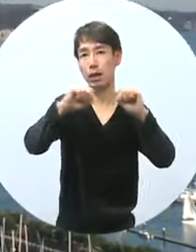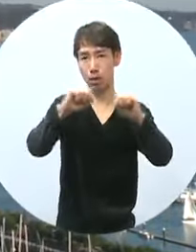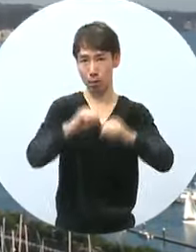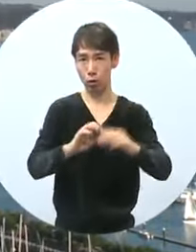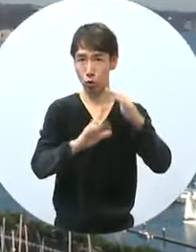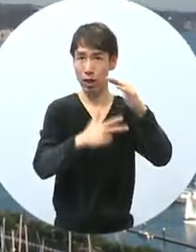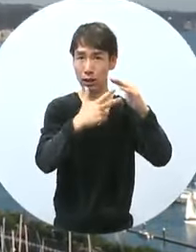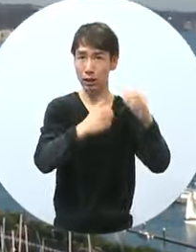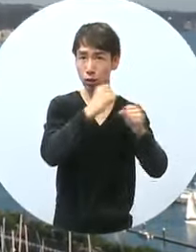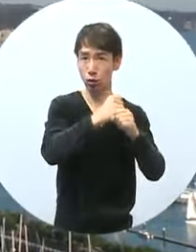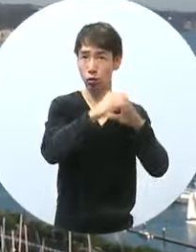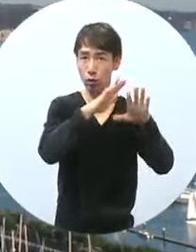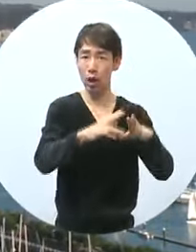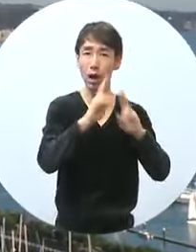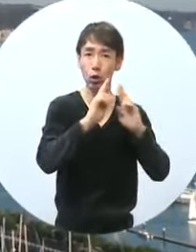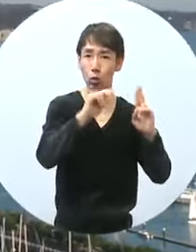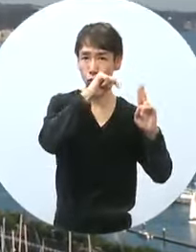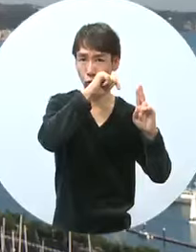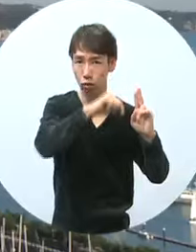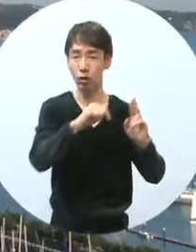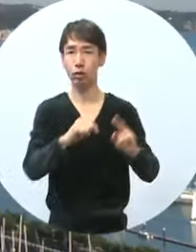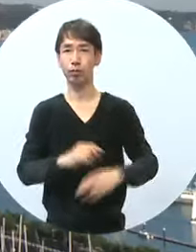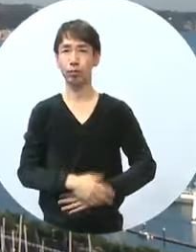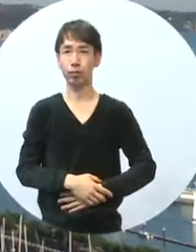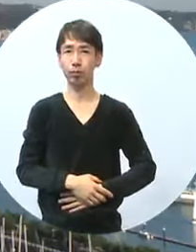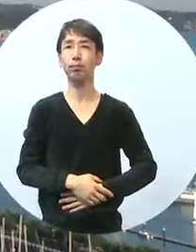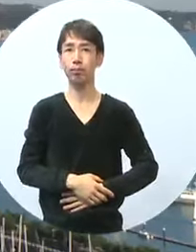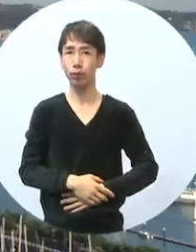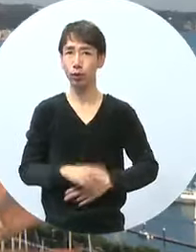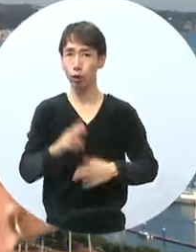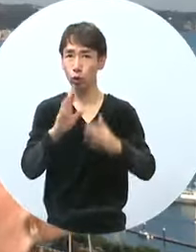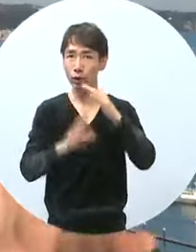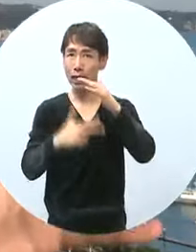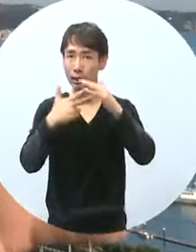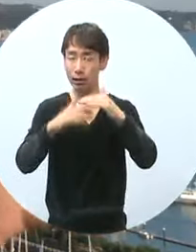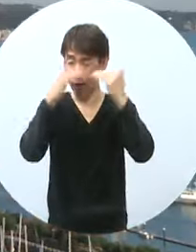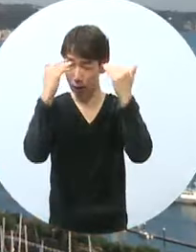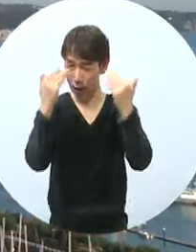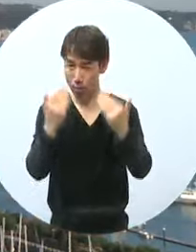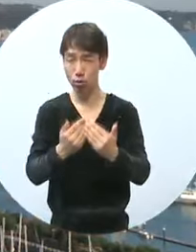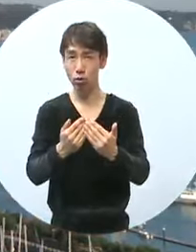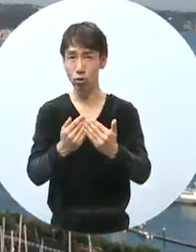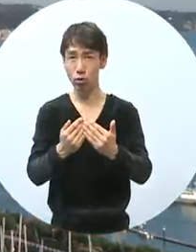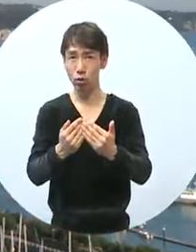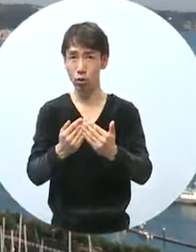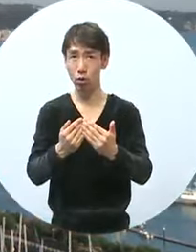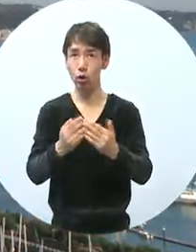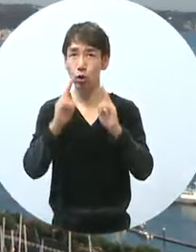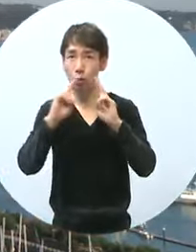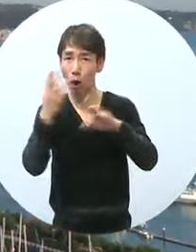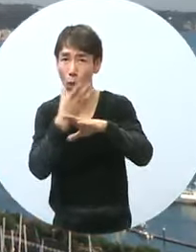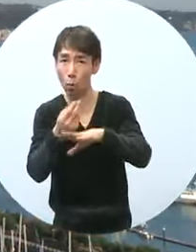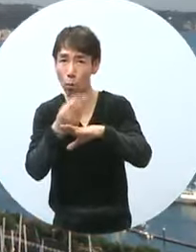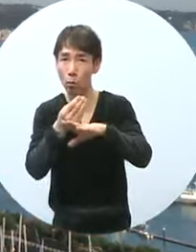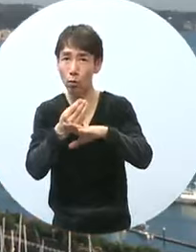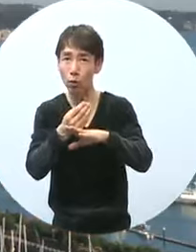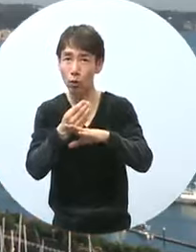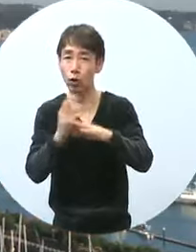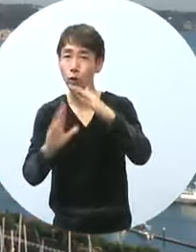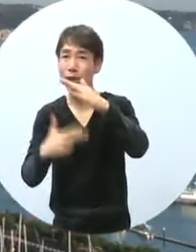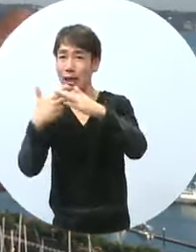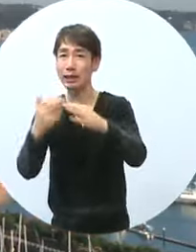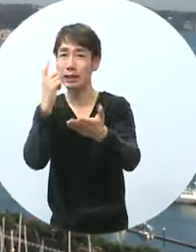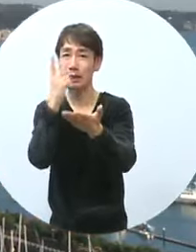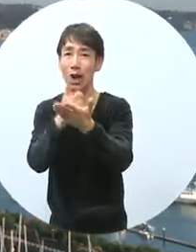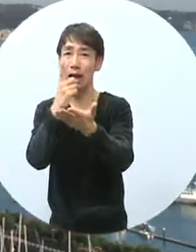でできた、曲たち、そして藤沢で全部レコーディングをし、藤沢しか売っていないっていう、ま